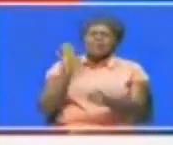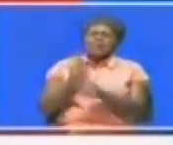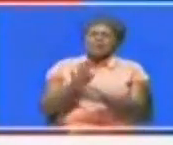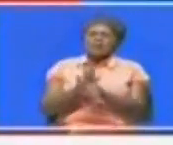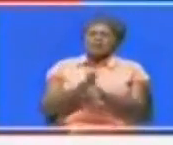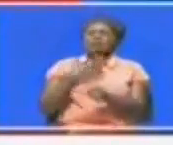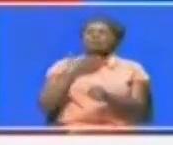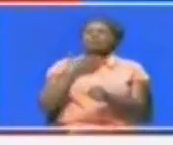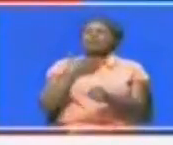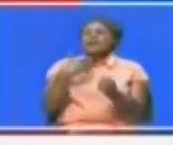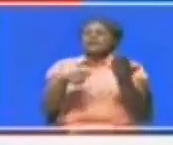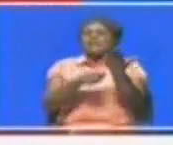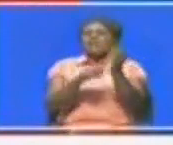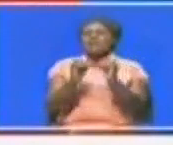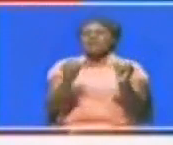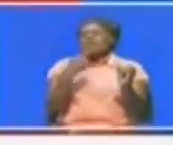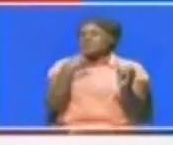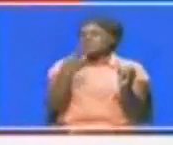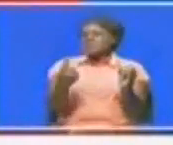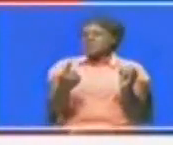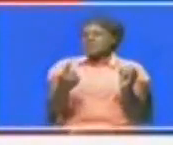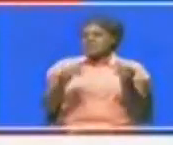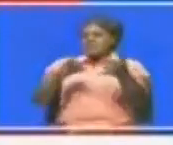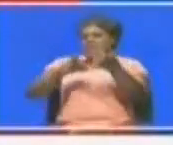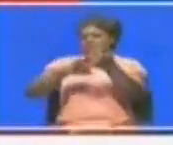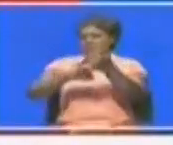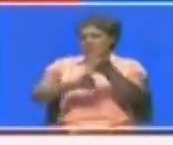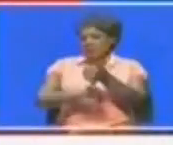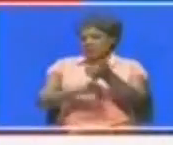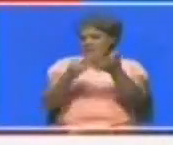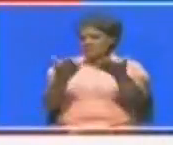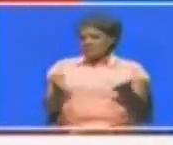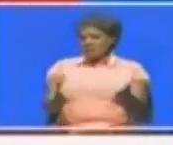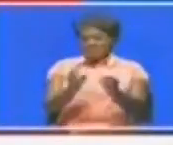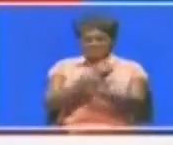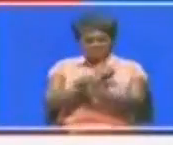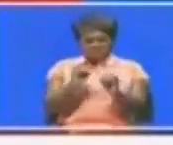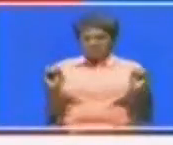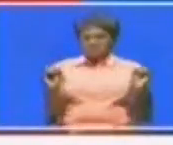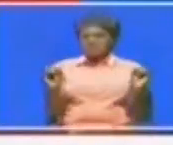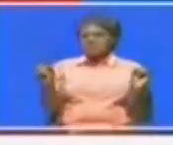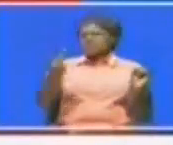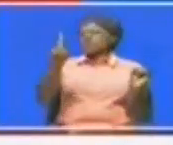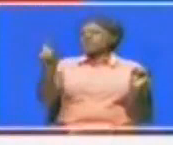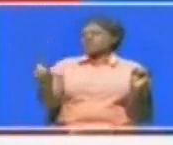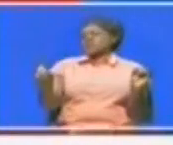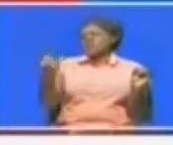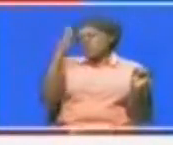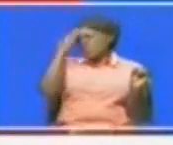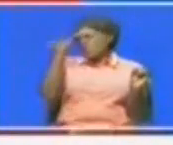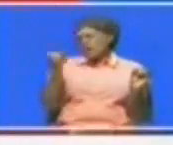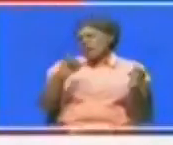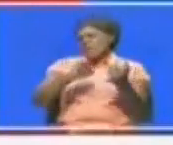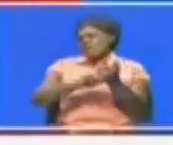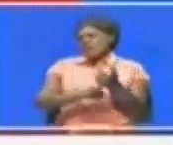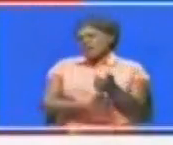Wengine hawataki kutajwa majina, lakini wanasema kwamba mambo ya ndoa siku hizi watu hawataki kujiingiza katika ndoa. Je, mbona ndoa siku